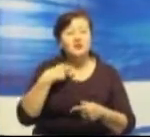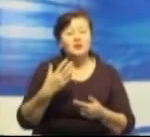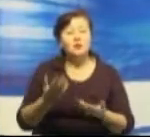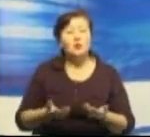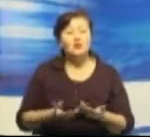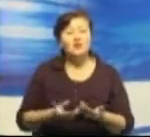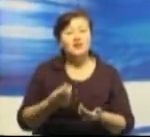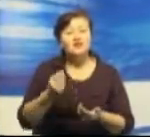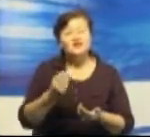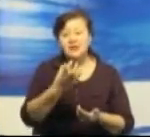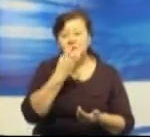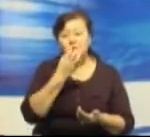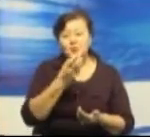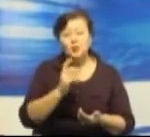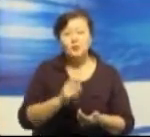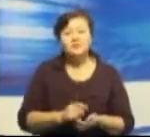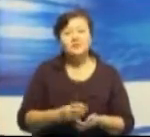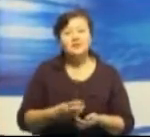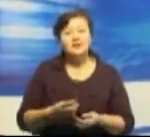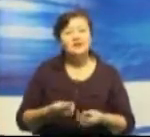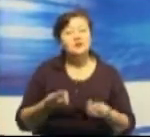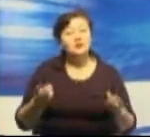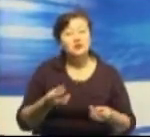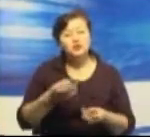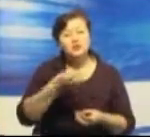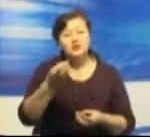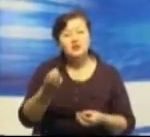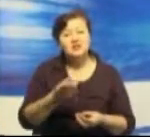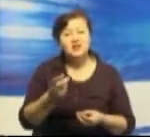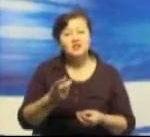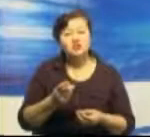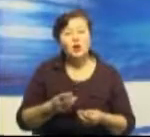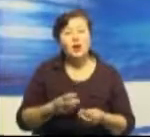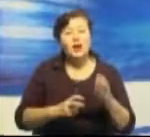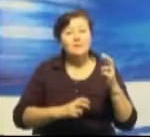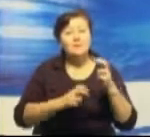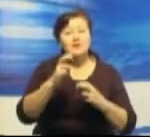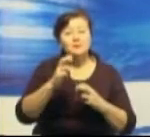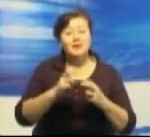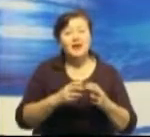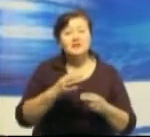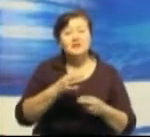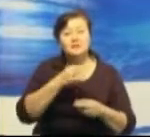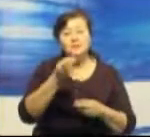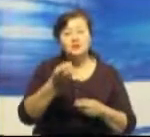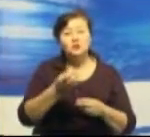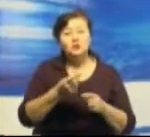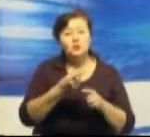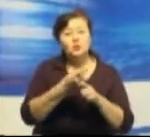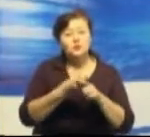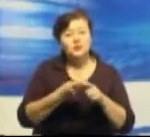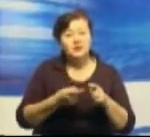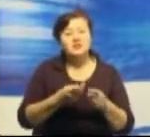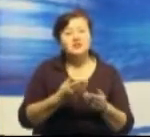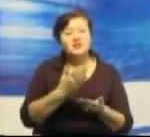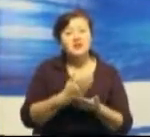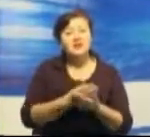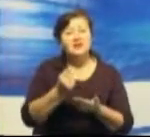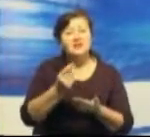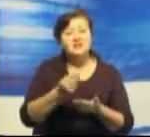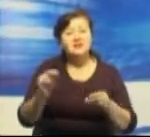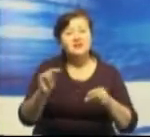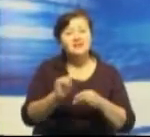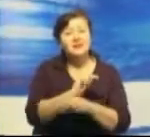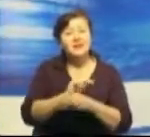потребителей. Надо отметить, что предприятием также предусмотрены деньги на проведение фасадного ремонта зданий ТЭЦ-1. Сама Цикенов,